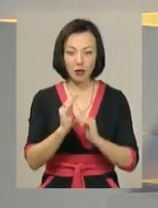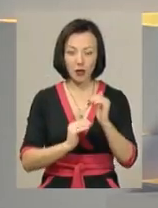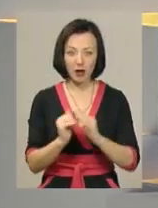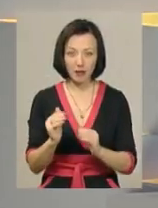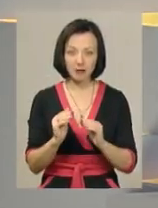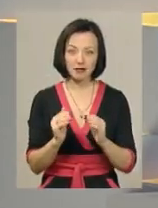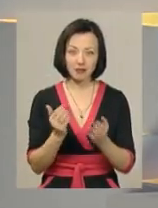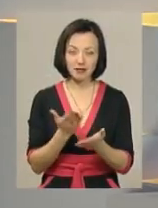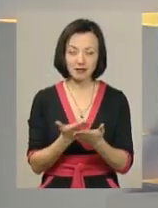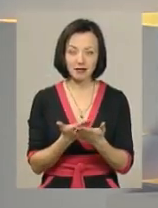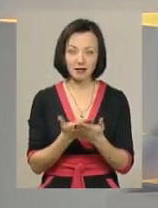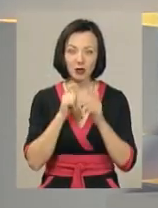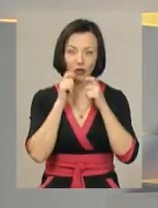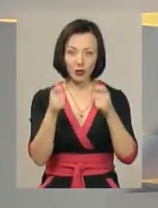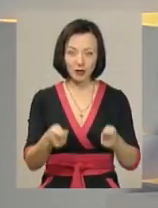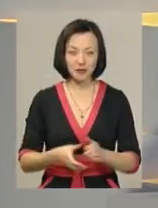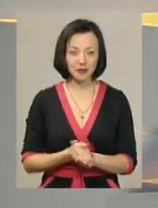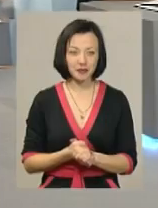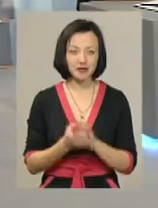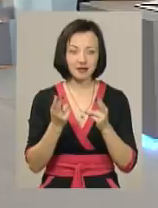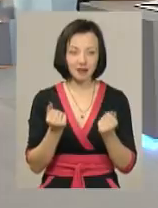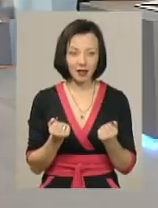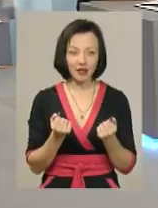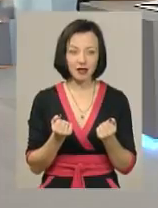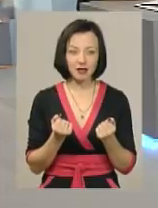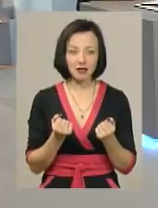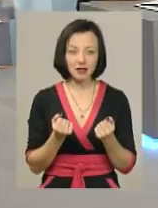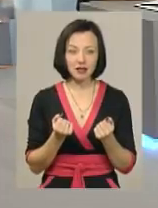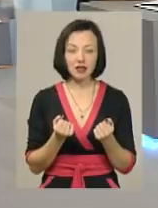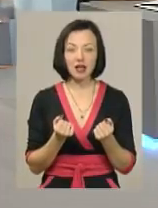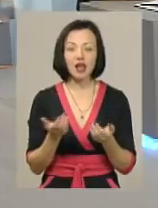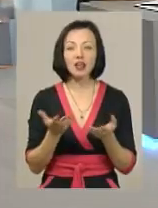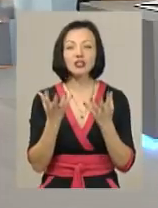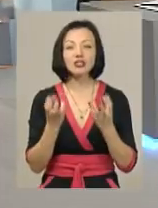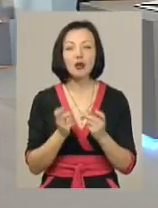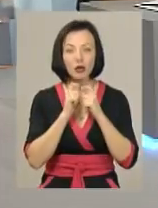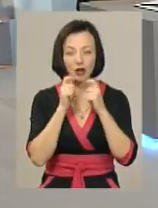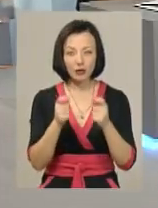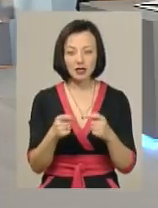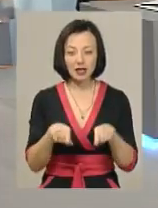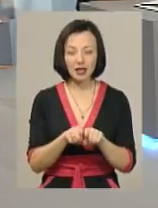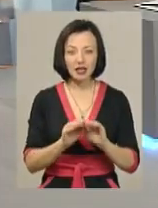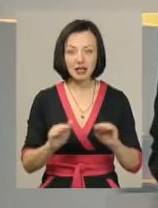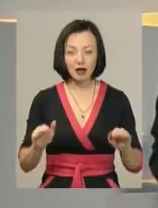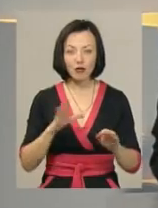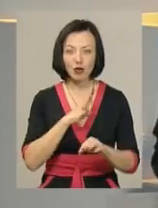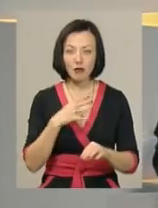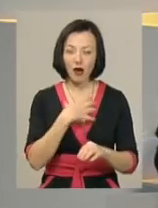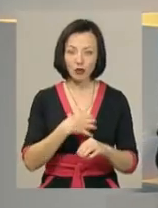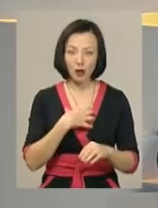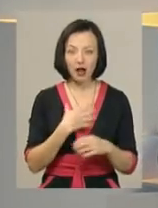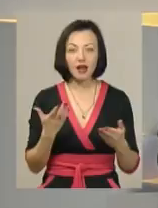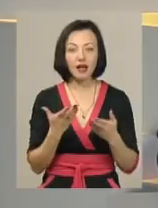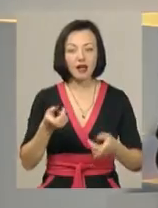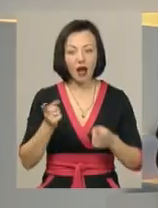розвивати дитину роблячи подарунок руками Так так безперечно безперечно Які ще подарунки для та таких дітей були б актуальні і